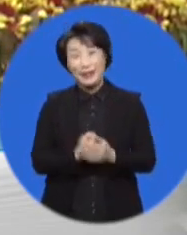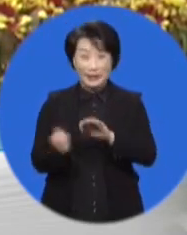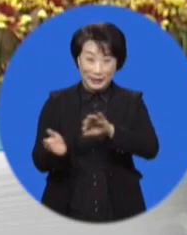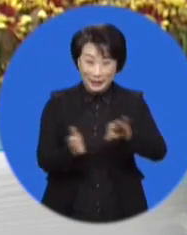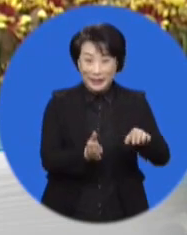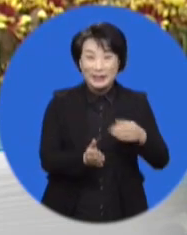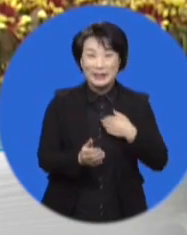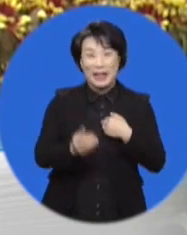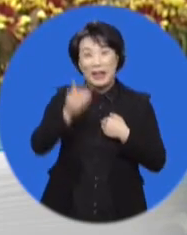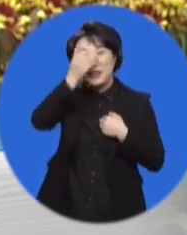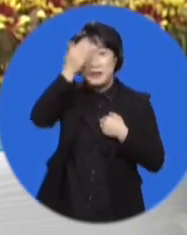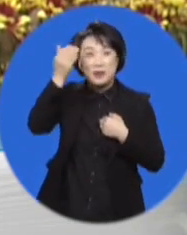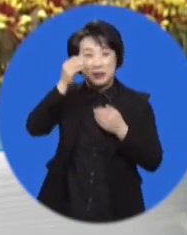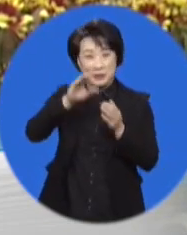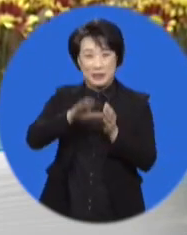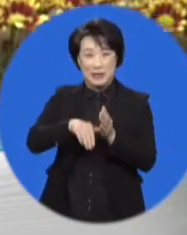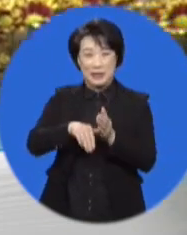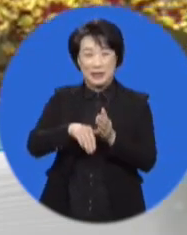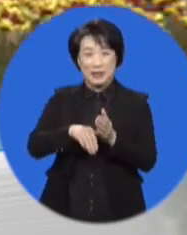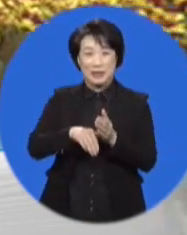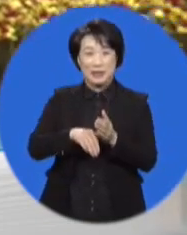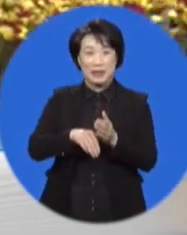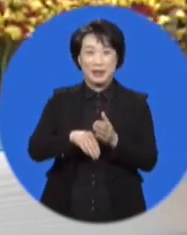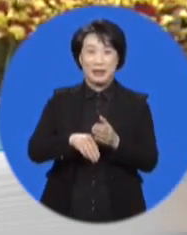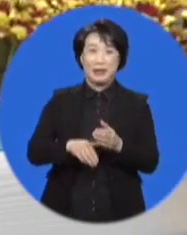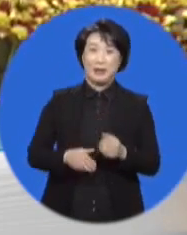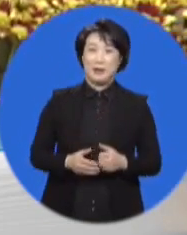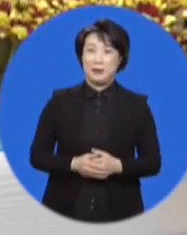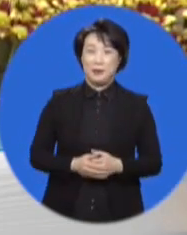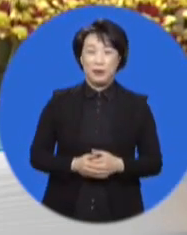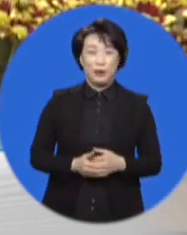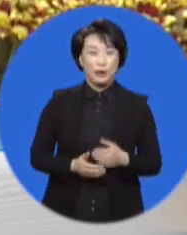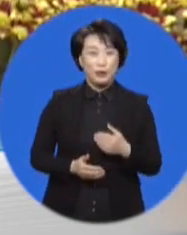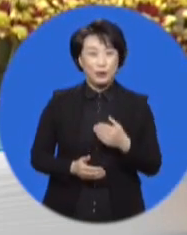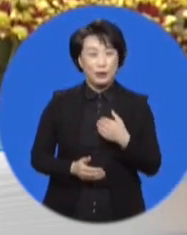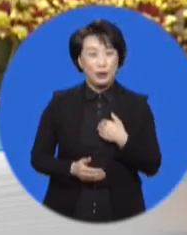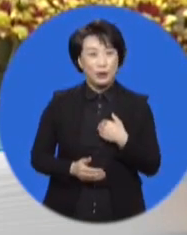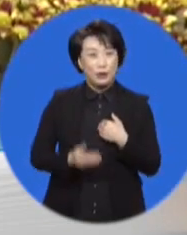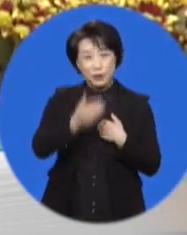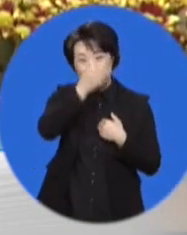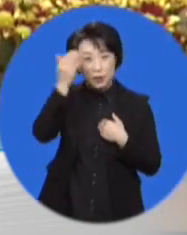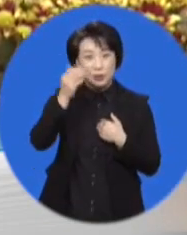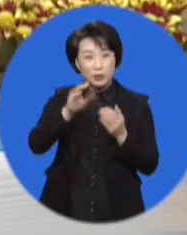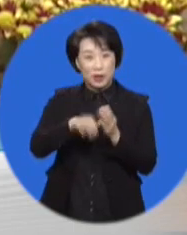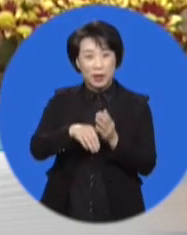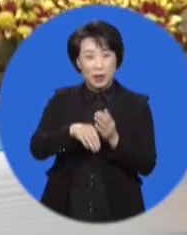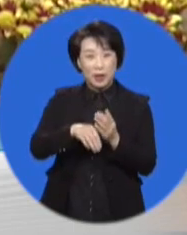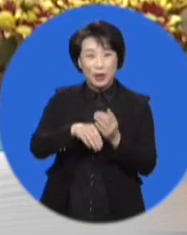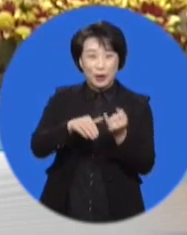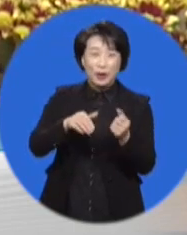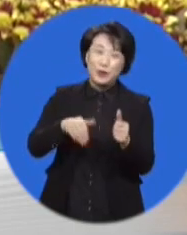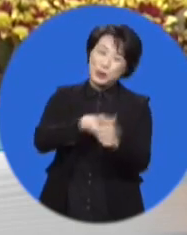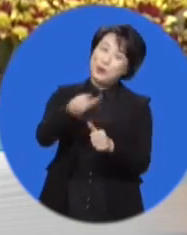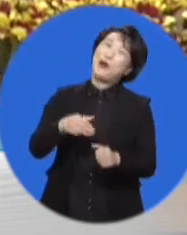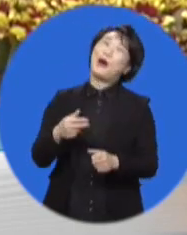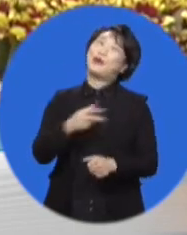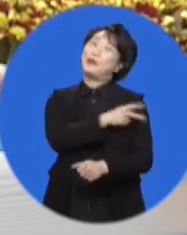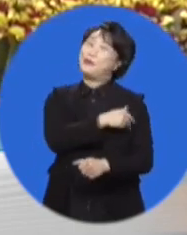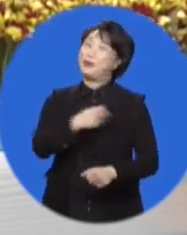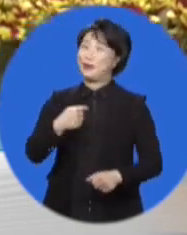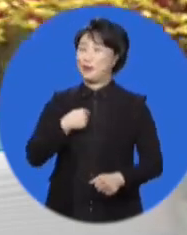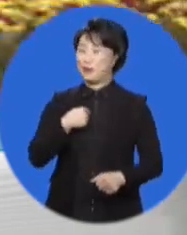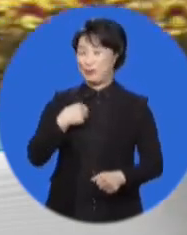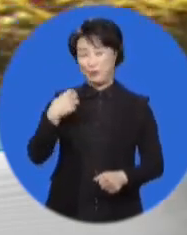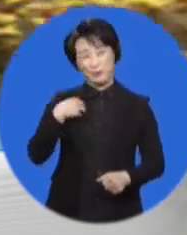청년 때 뭐 청년 이제 총각 집사에 내가